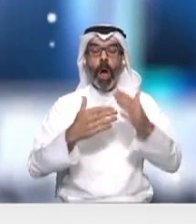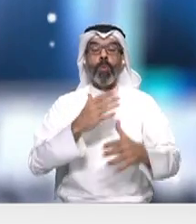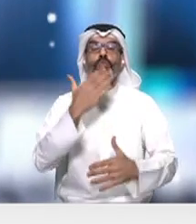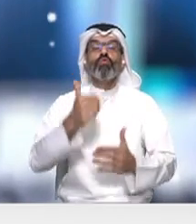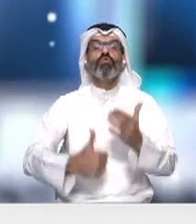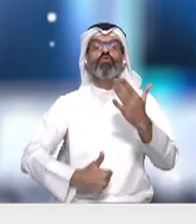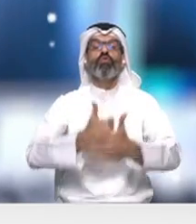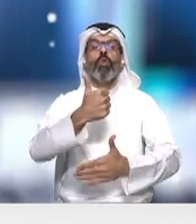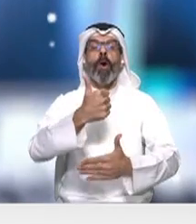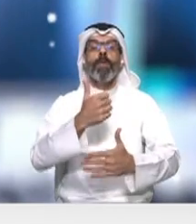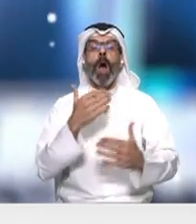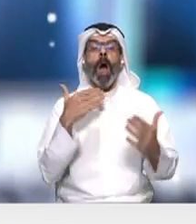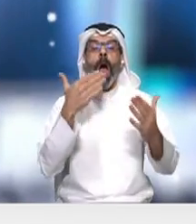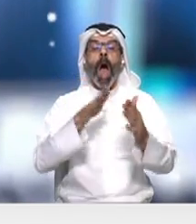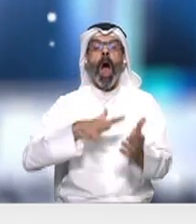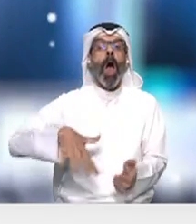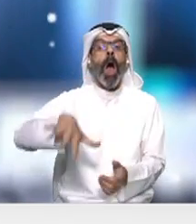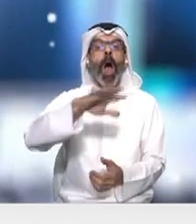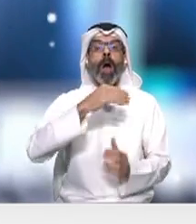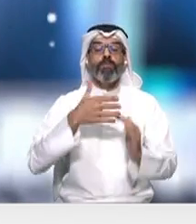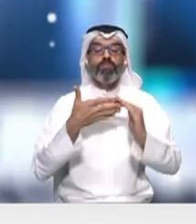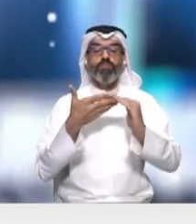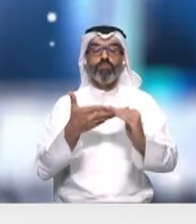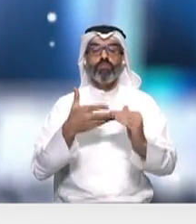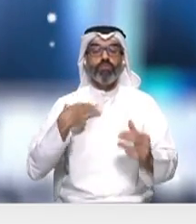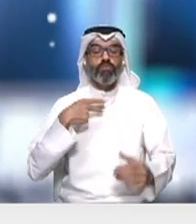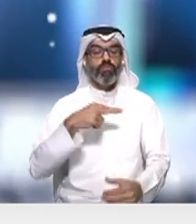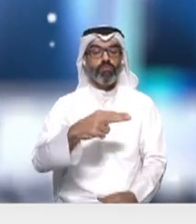والسداد في خدمه البلد